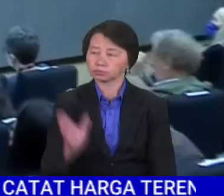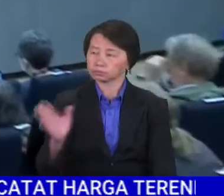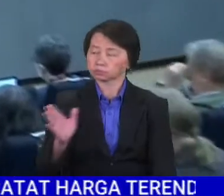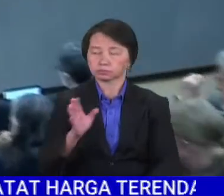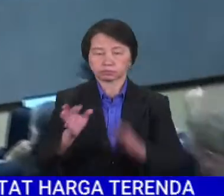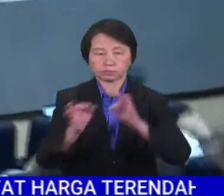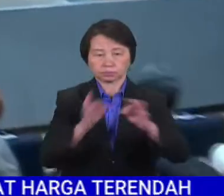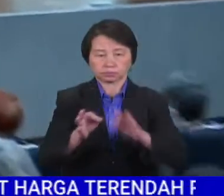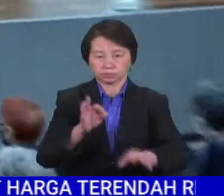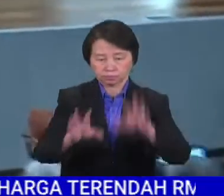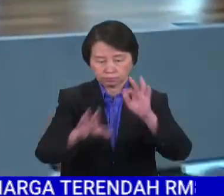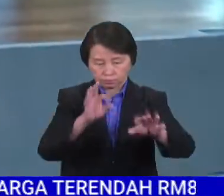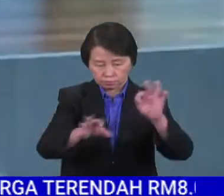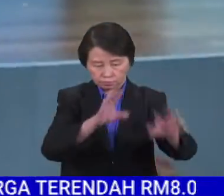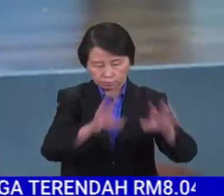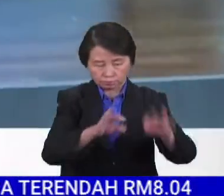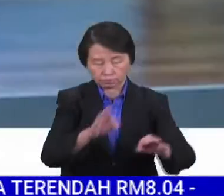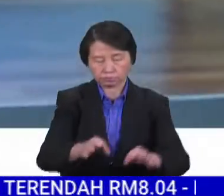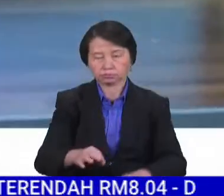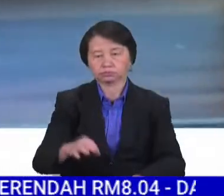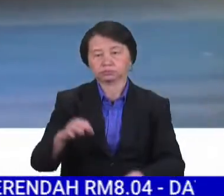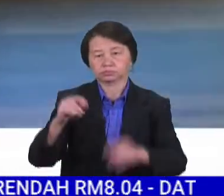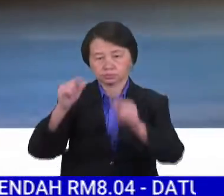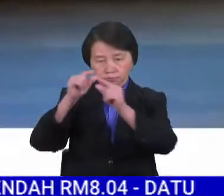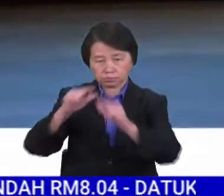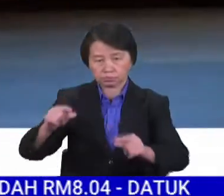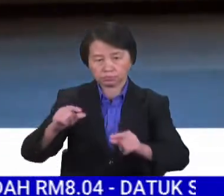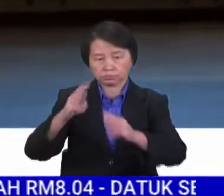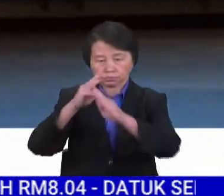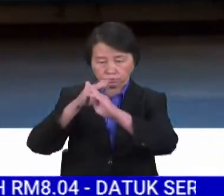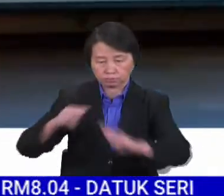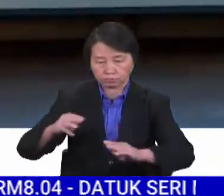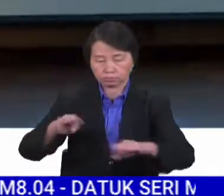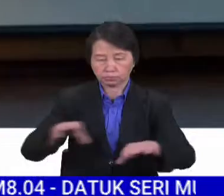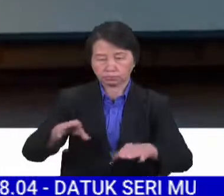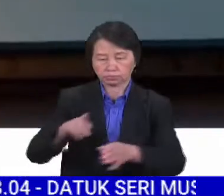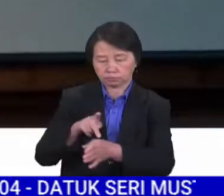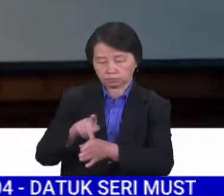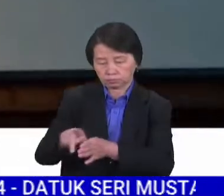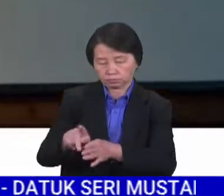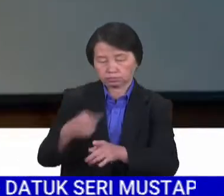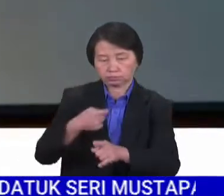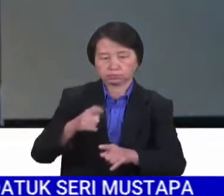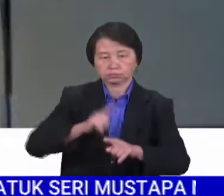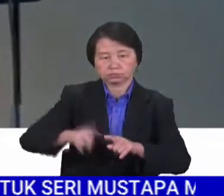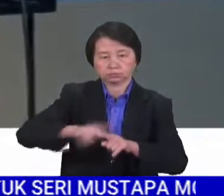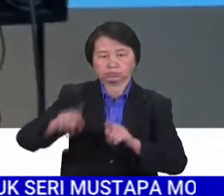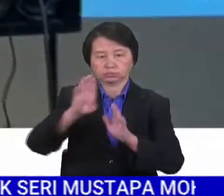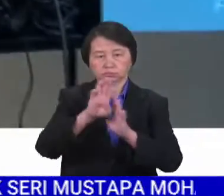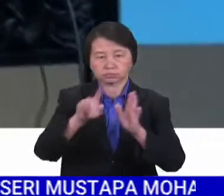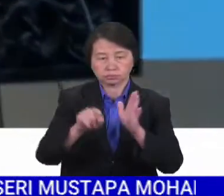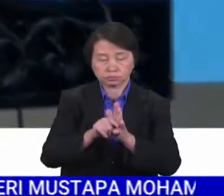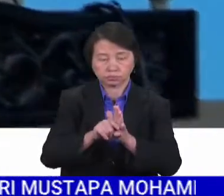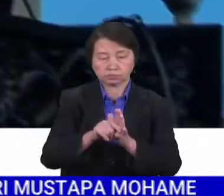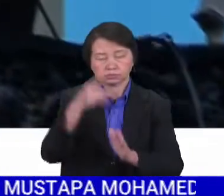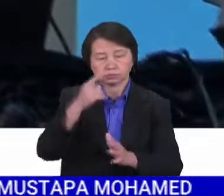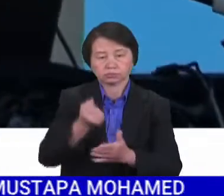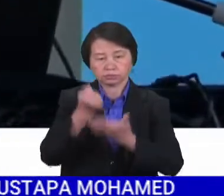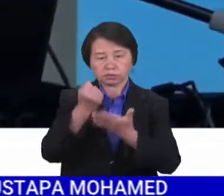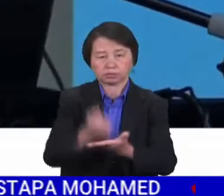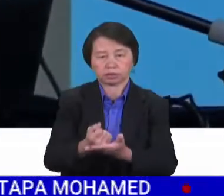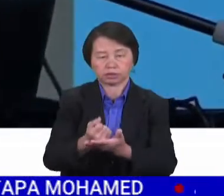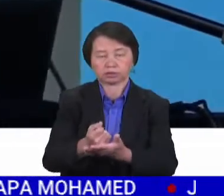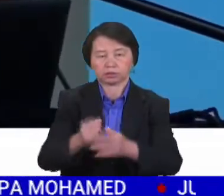menjelaskan pemilihan dan pengisian di Galeri pameran museum dilaksanakan oleh beberapa pakar daripada pelbagai latar belakang lapangan untuk